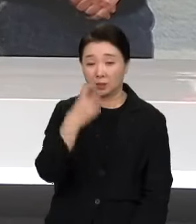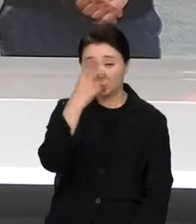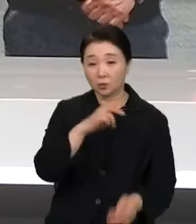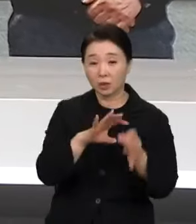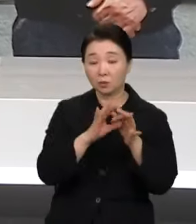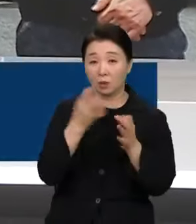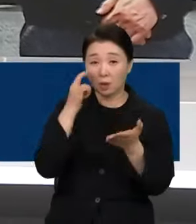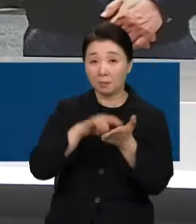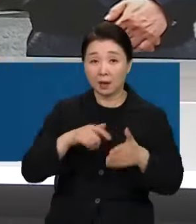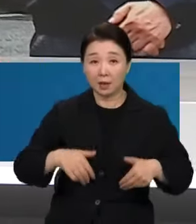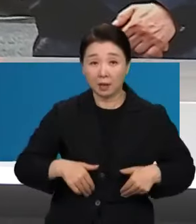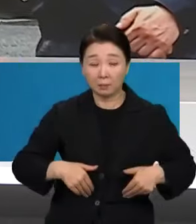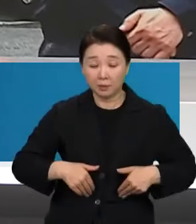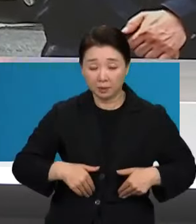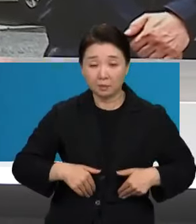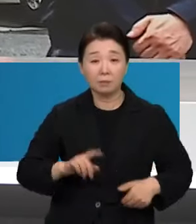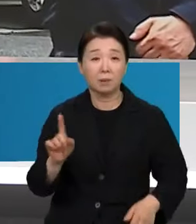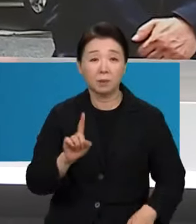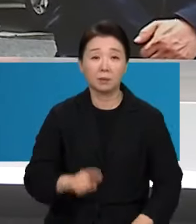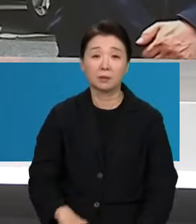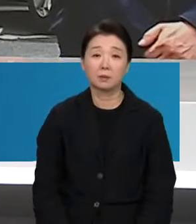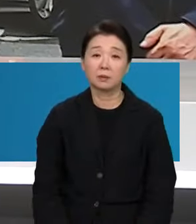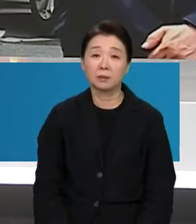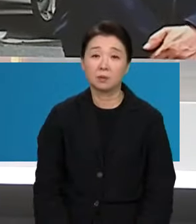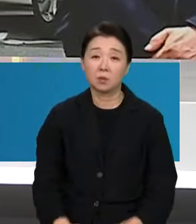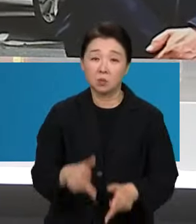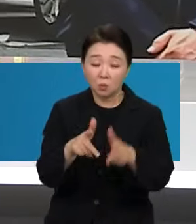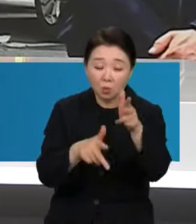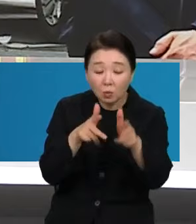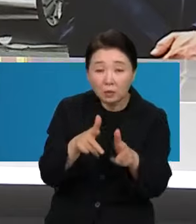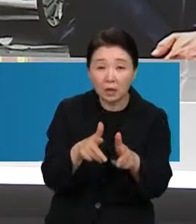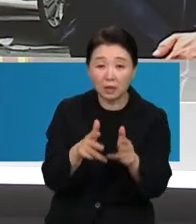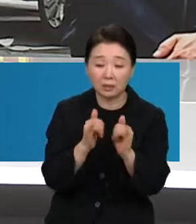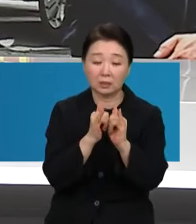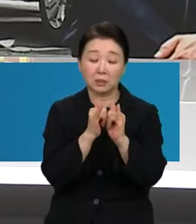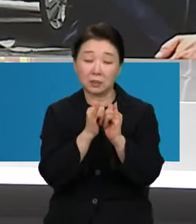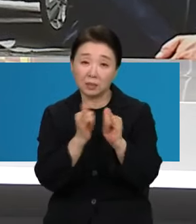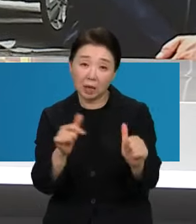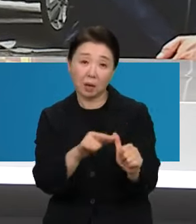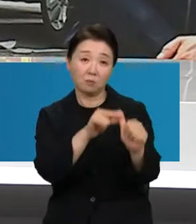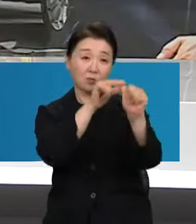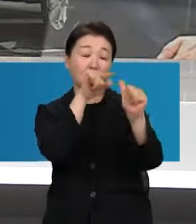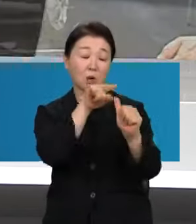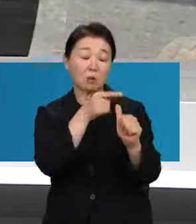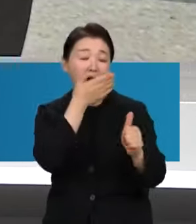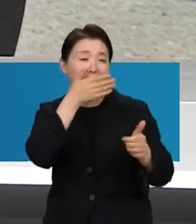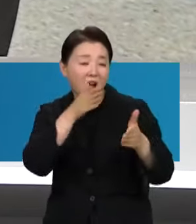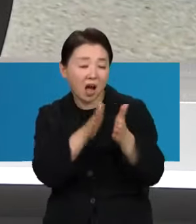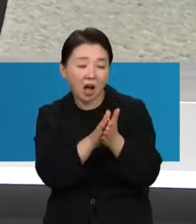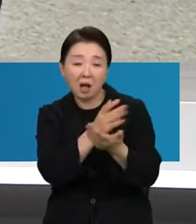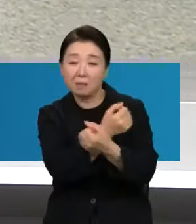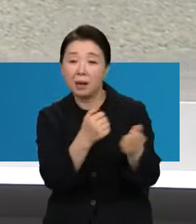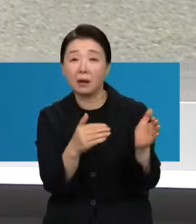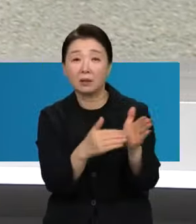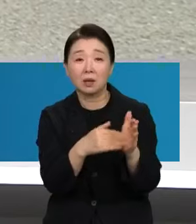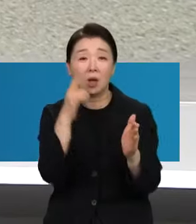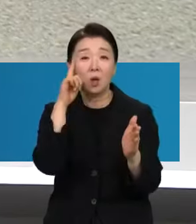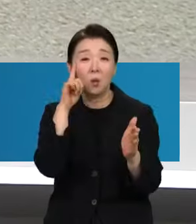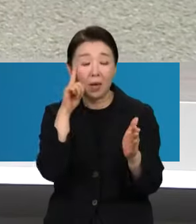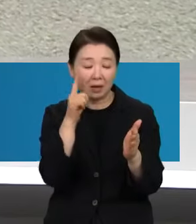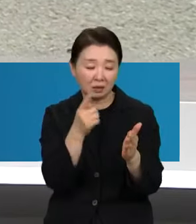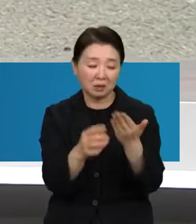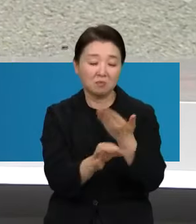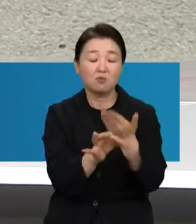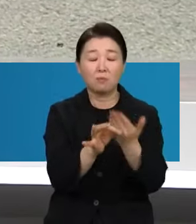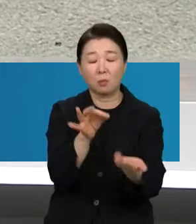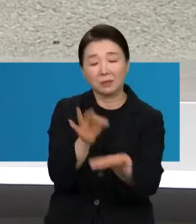수사를 통해 밝혀져야 할 부분은 또 있습니다. 바로 공장과 인력 공급 업체가 짜고 불법으로 싼값에 외국인